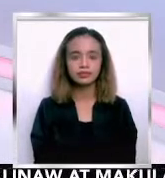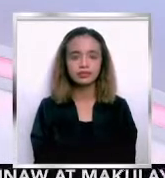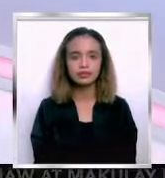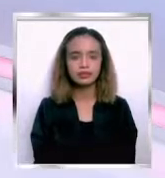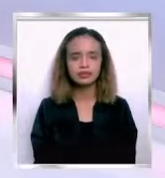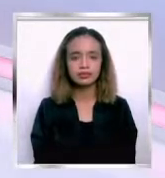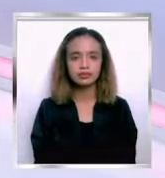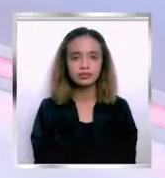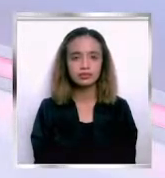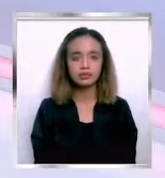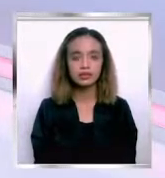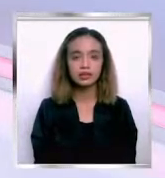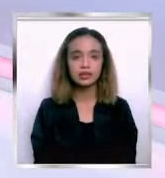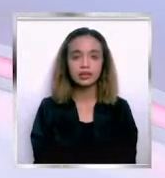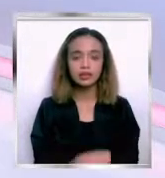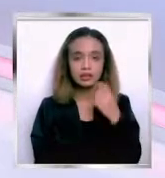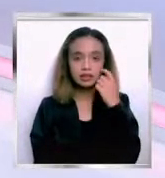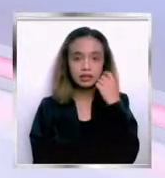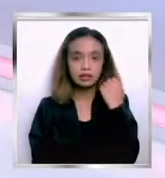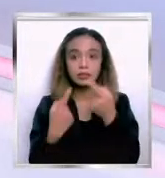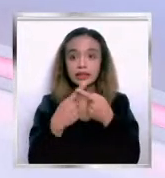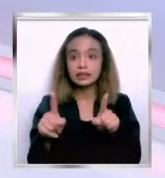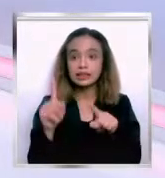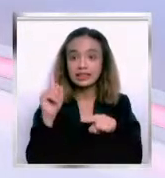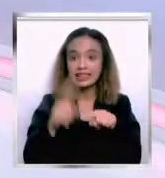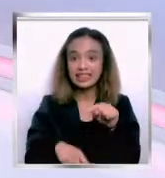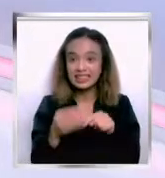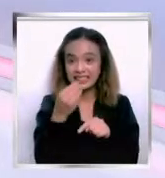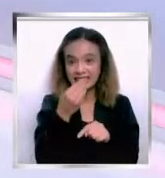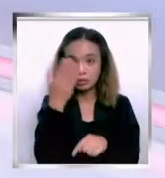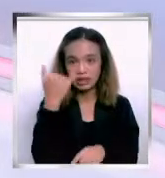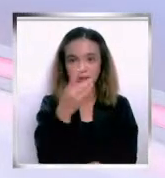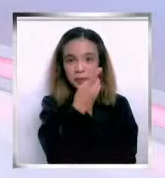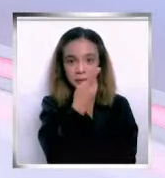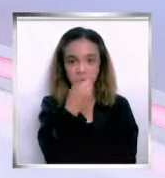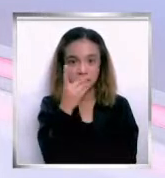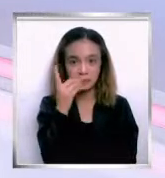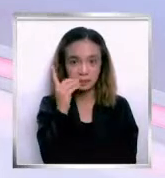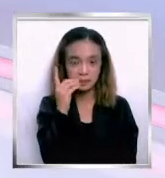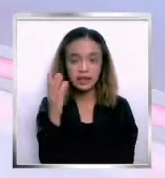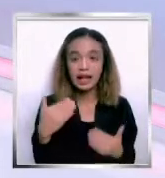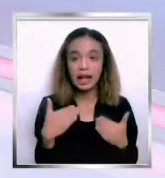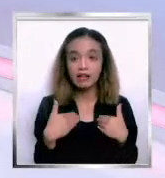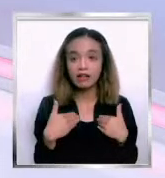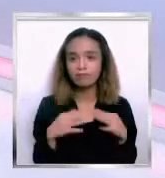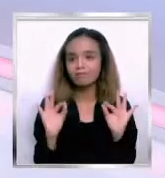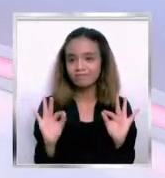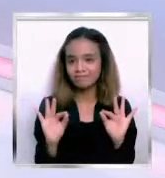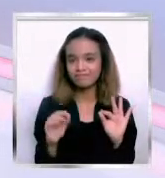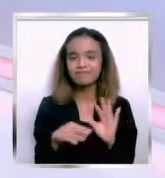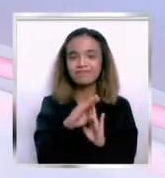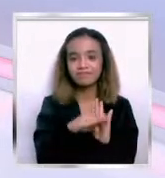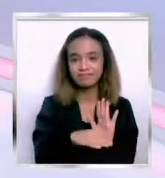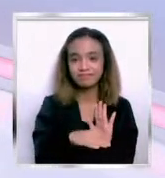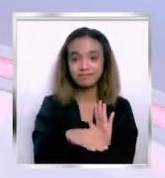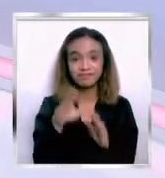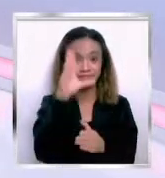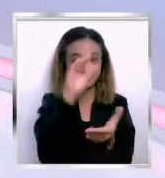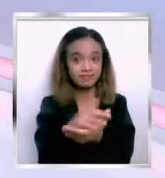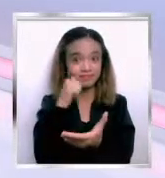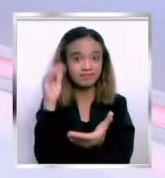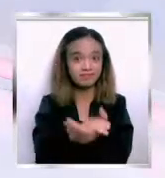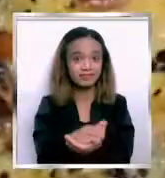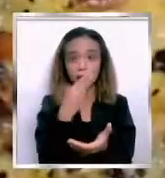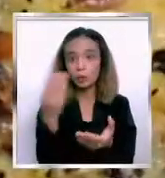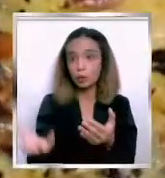Nagkikrave ng pizza pero hindi makakain dahil nagda-diet. May swak na recipe para sa inyo, ang mag-asawang negosyante sa Davao City.